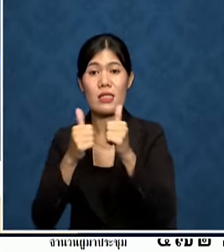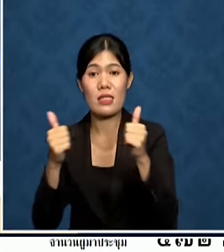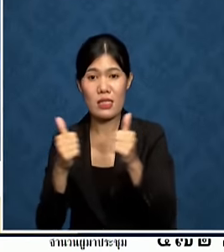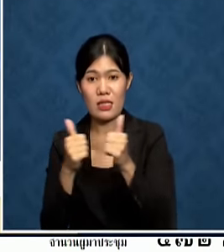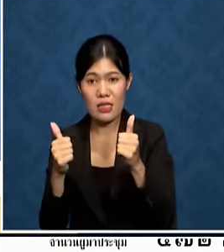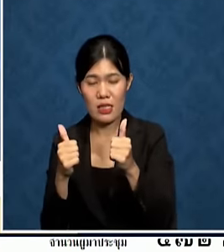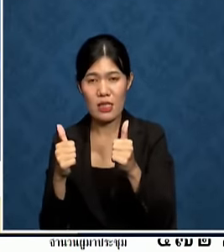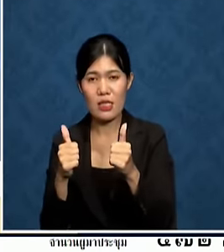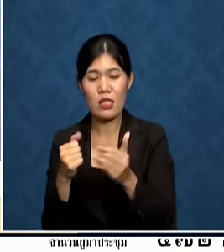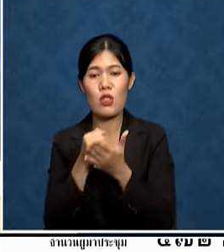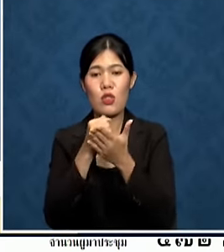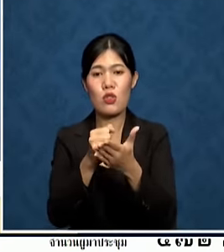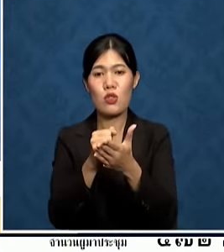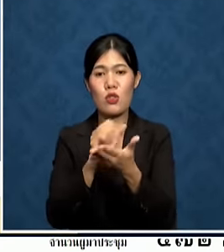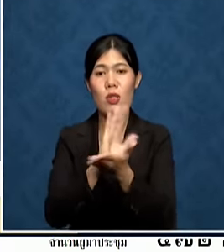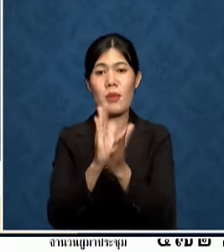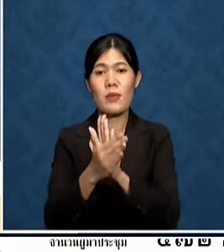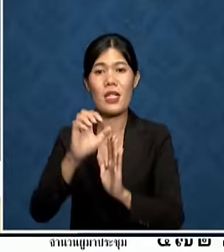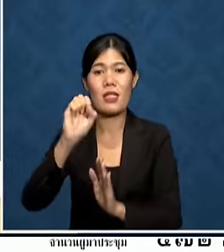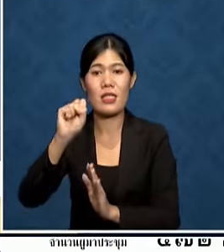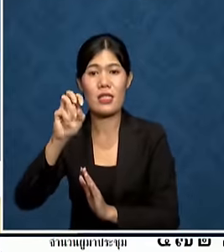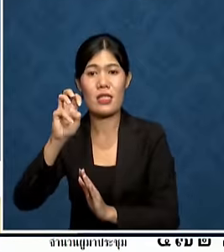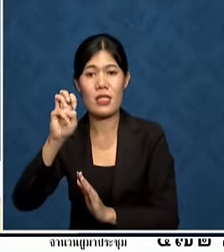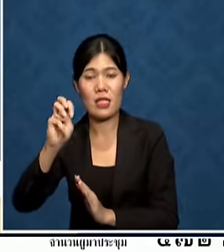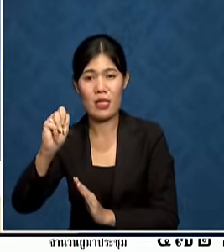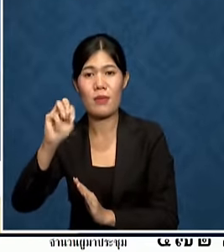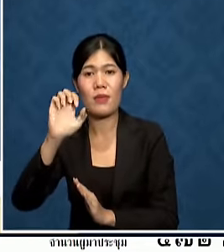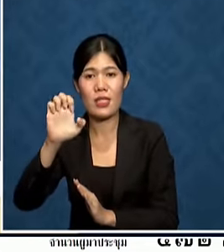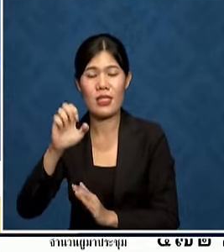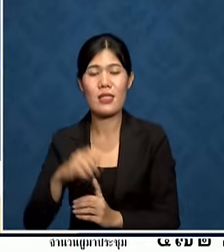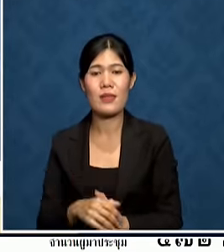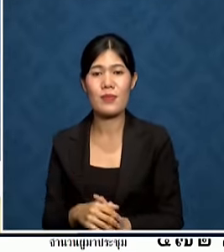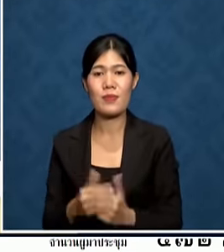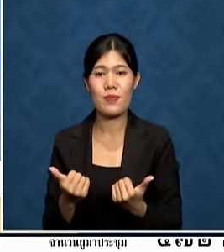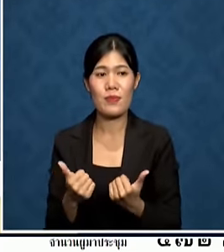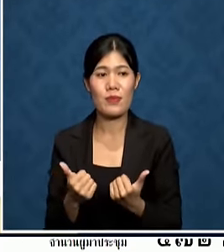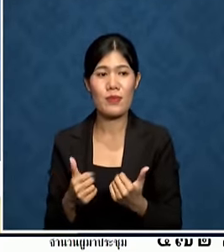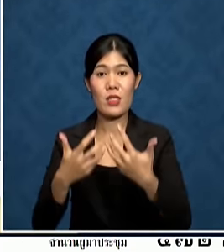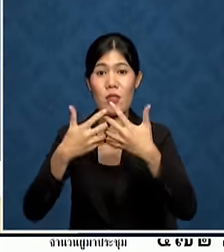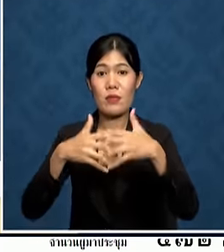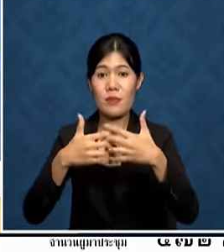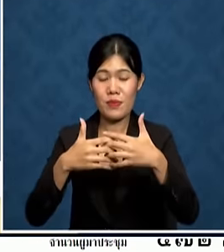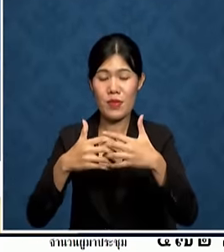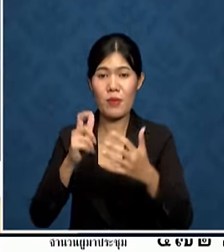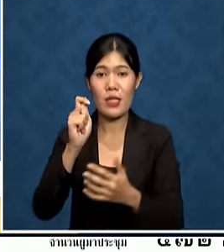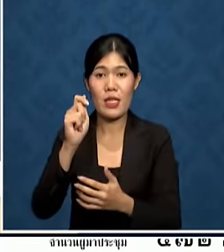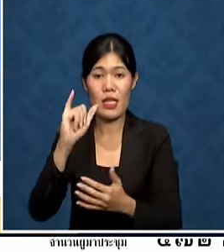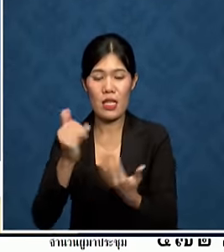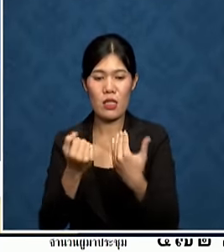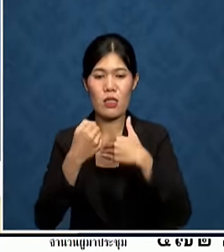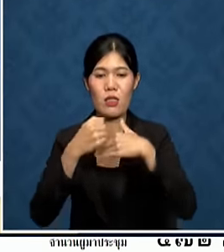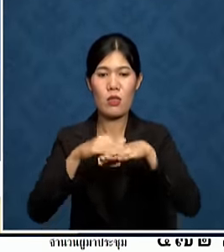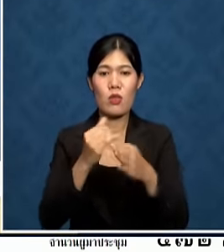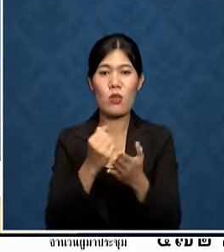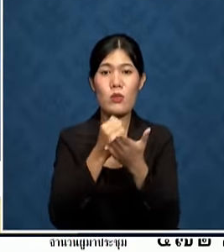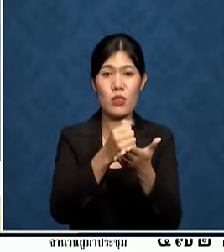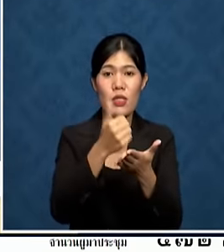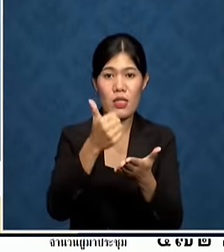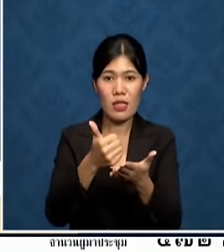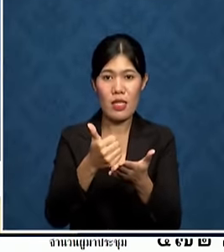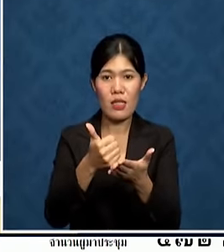ประยุกต์ AIเข้าไปต่อยอดให้ SMEนะครับออุตสาหกรรมที่ AIไปต่อยอดได้คือภาคเกษตรนะครับเนื่องจากภาคเกษตรเรามี